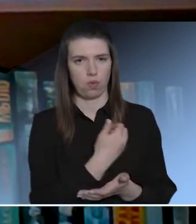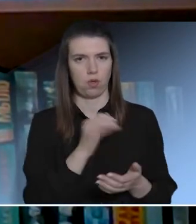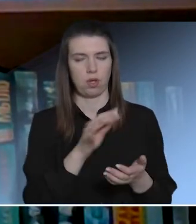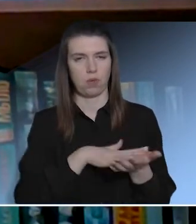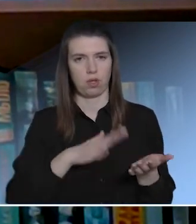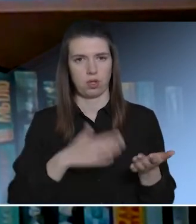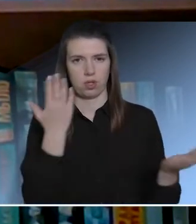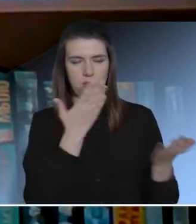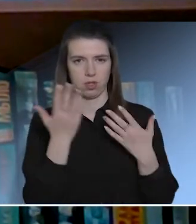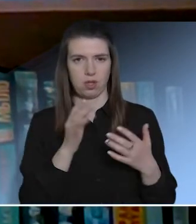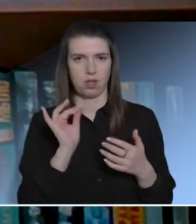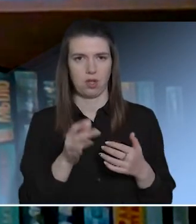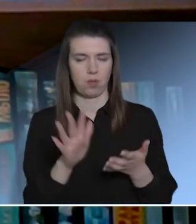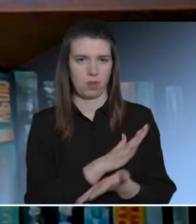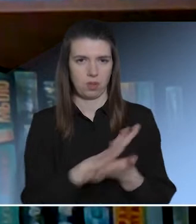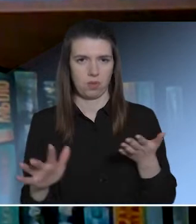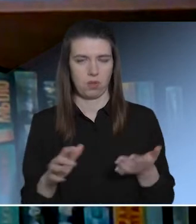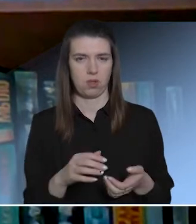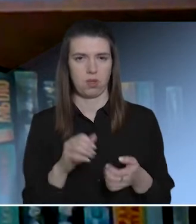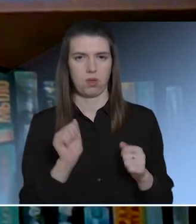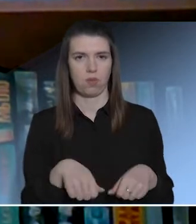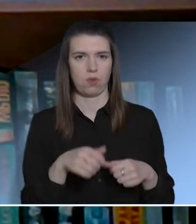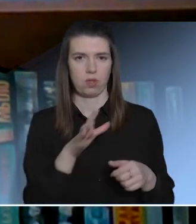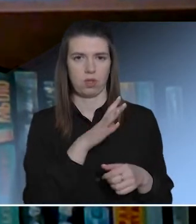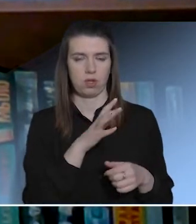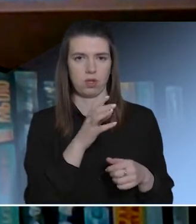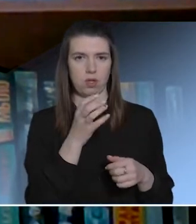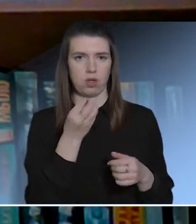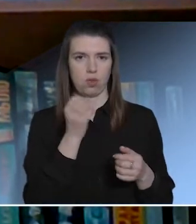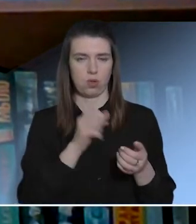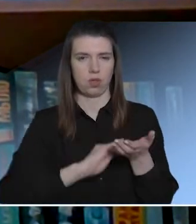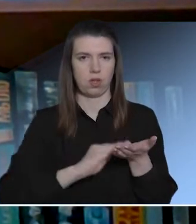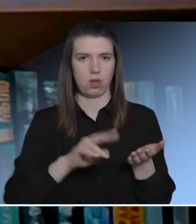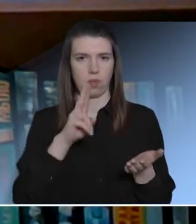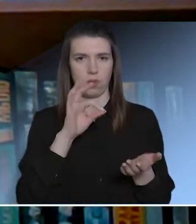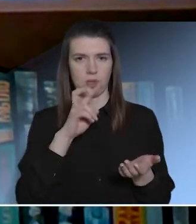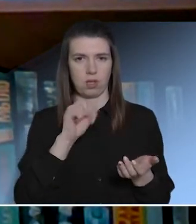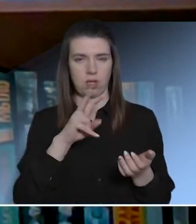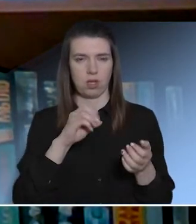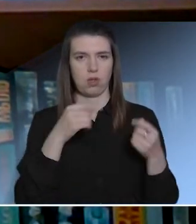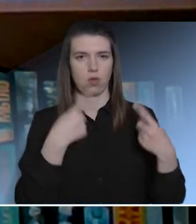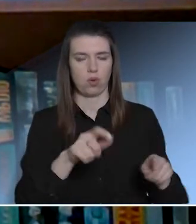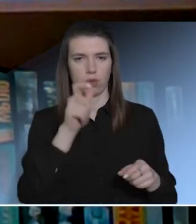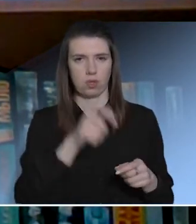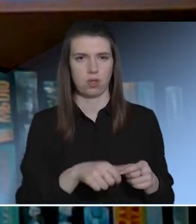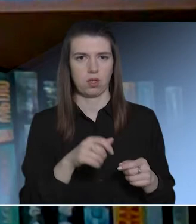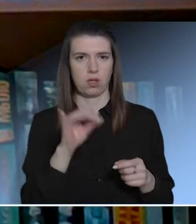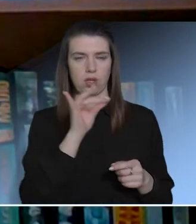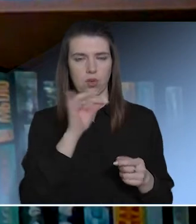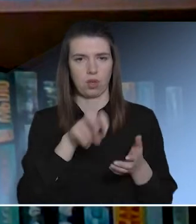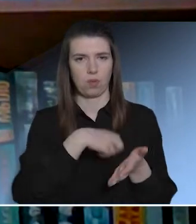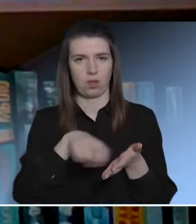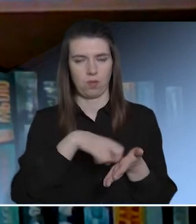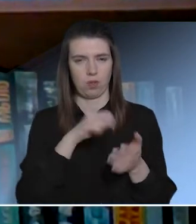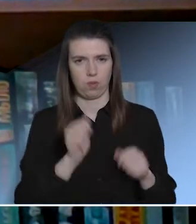И продолжать читать, и это будет совершенно бесплатно. А можно еще в этой книге написать какое-нибудь интересное послание другому человеку, и получится даже такая